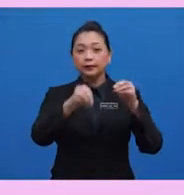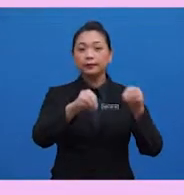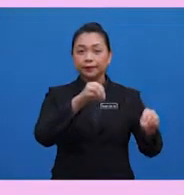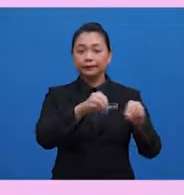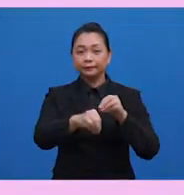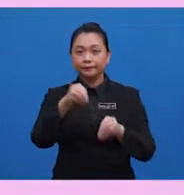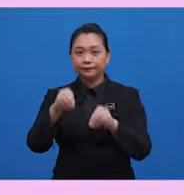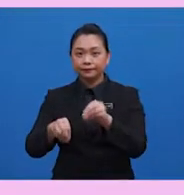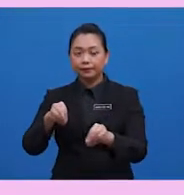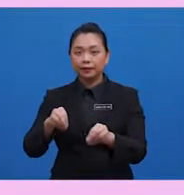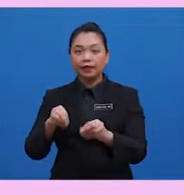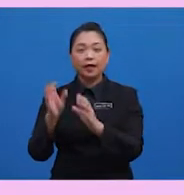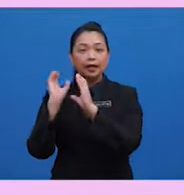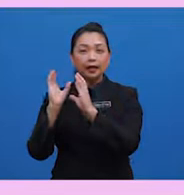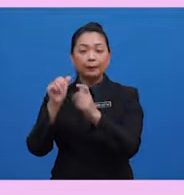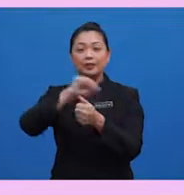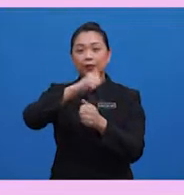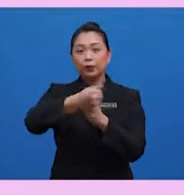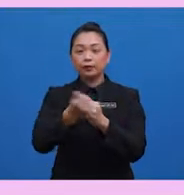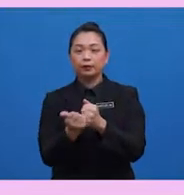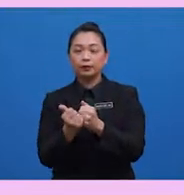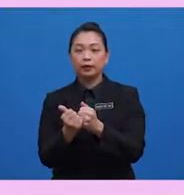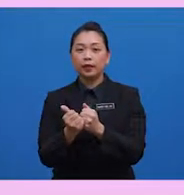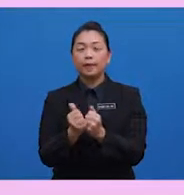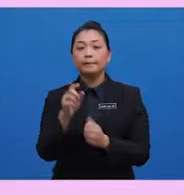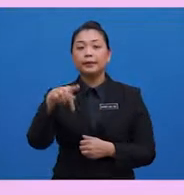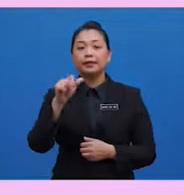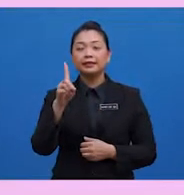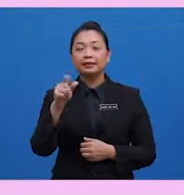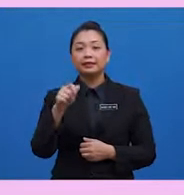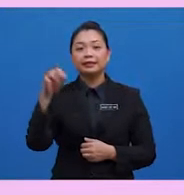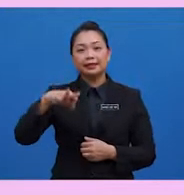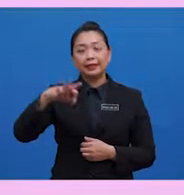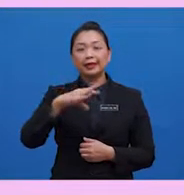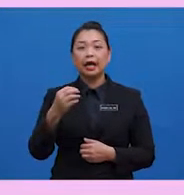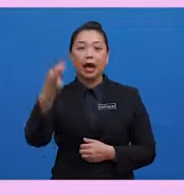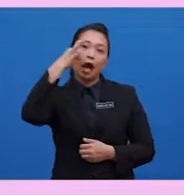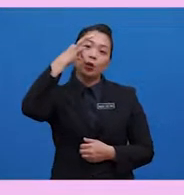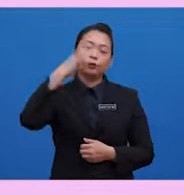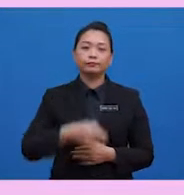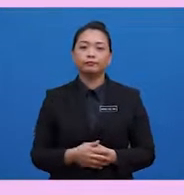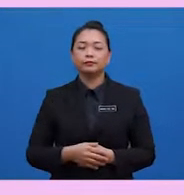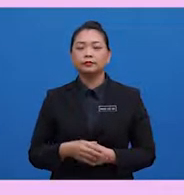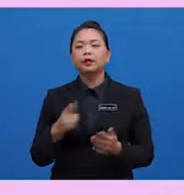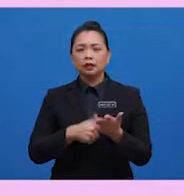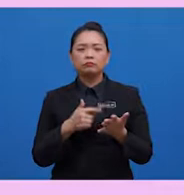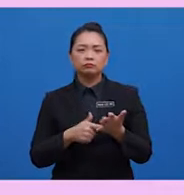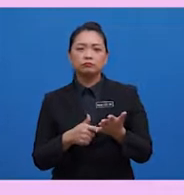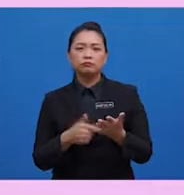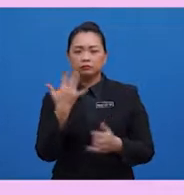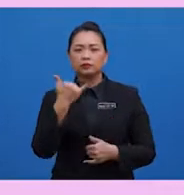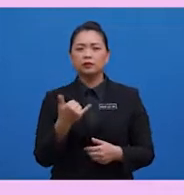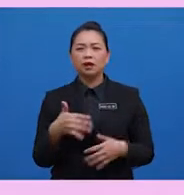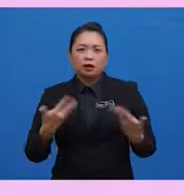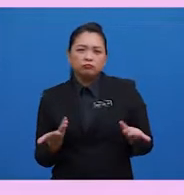pertanian penanaman kelapa sawit, padi, teh dan anggur. Pelajar, bagaimanakah agaknya aktiviti pertanian ini boleh